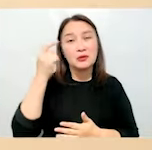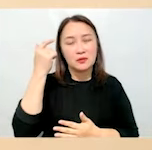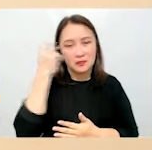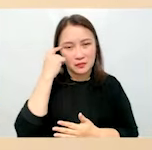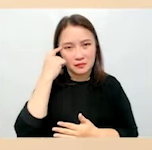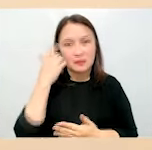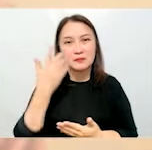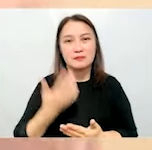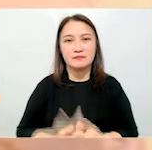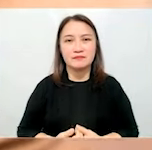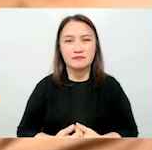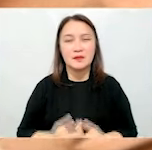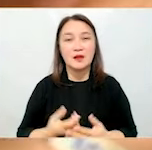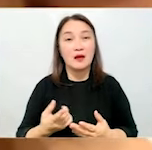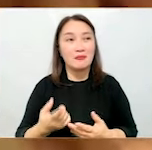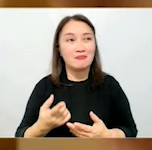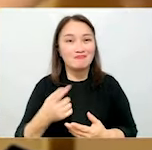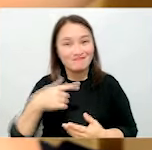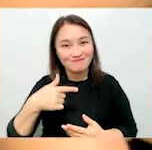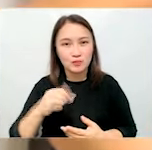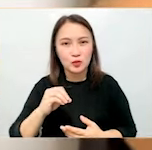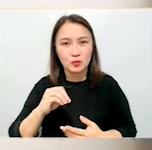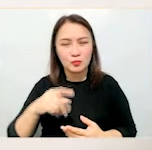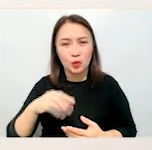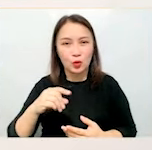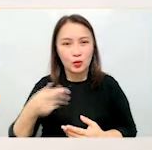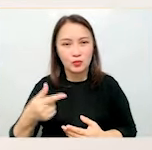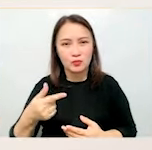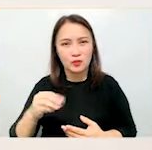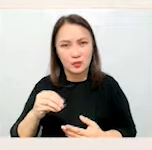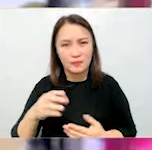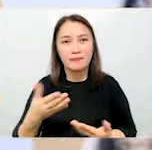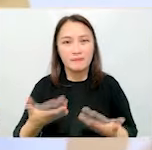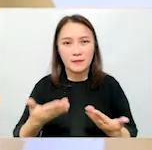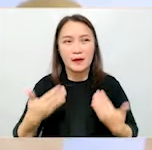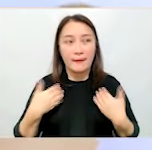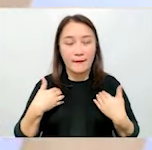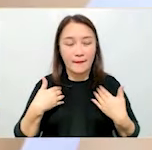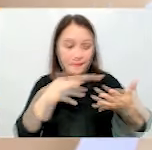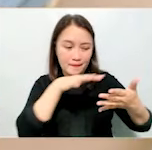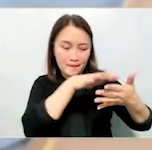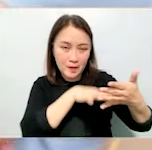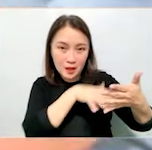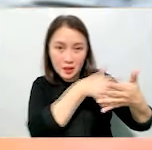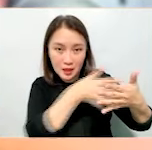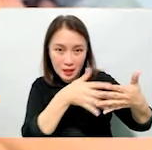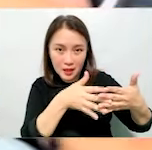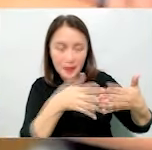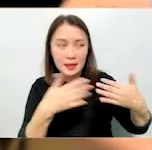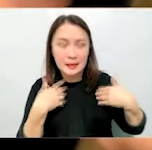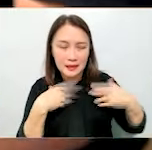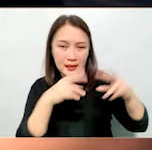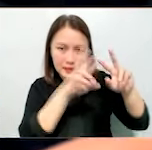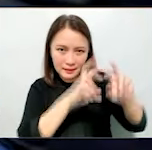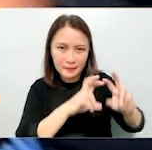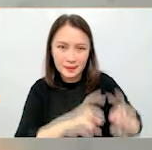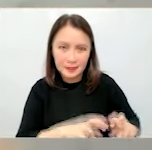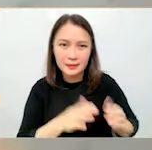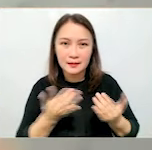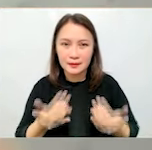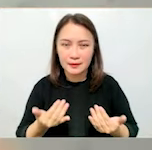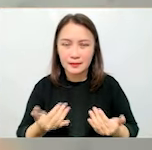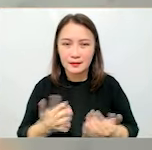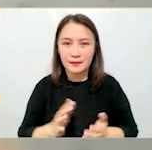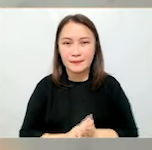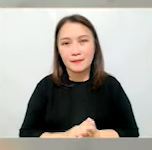Pogo. Katunayan, meron na rin daw silang sariling matrix na mga ito na iniimbestigahan sa ngayon. I apologize,